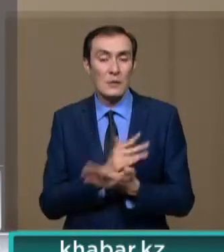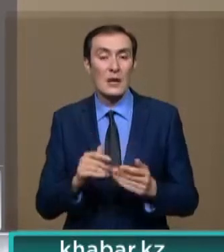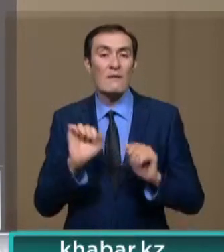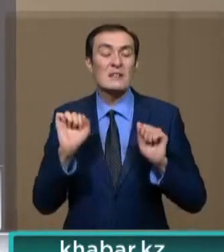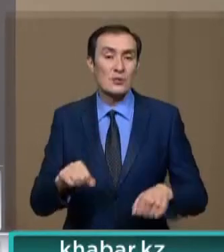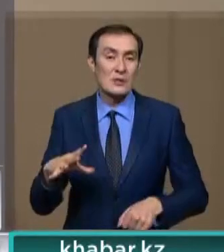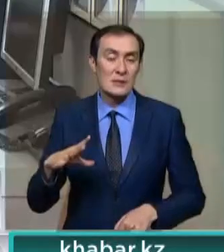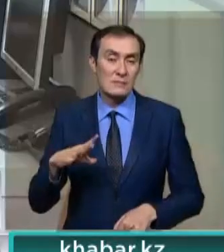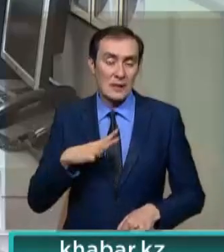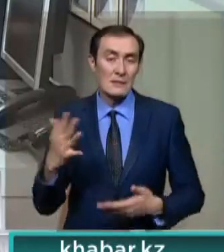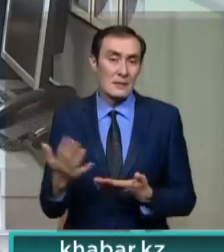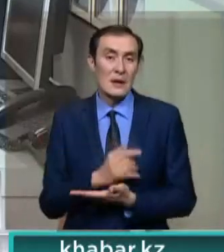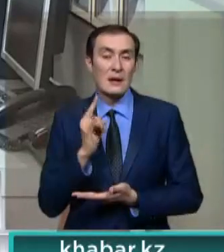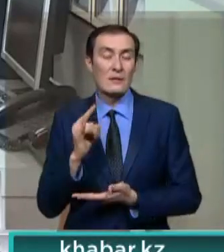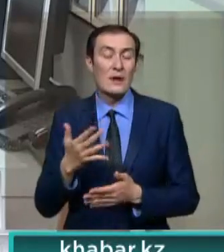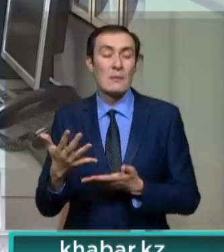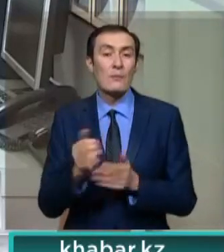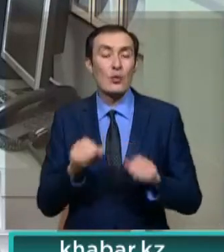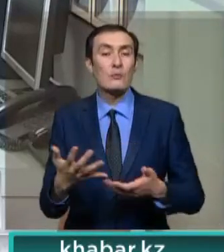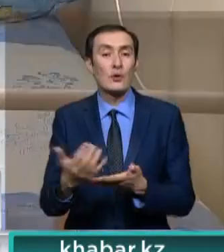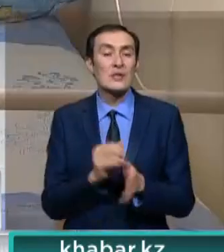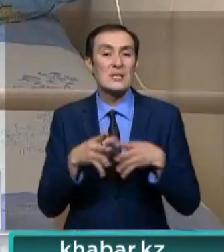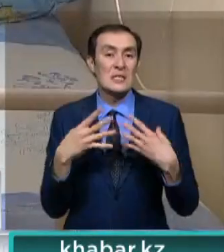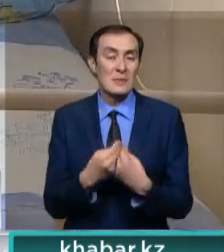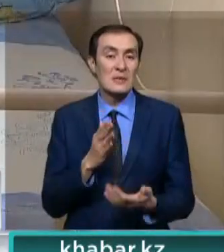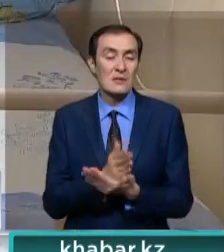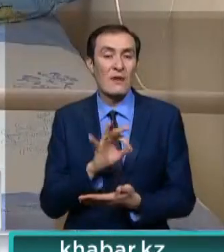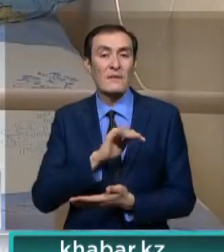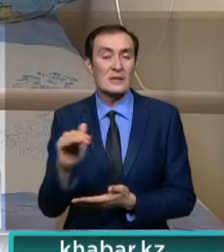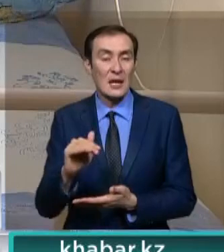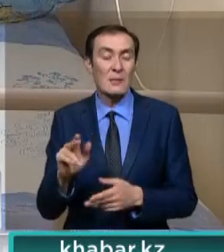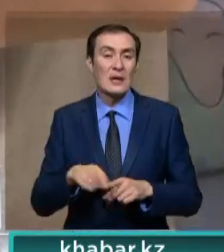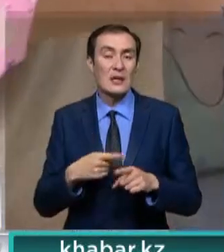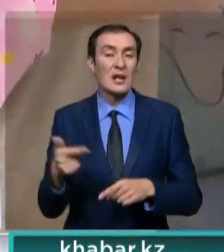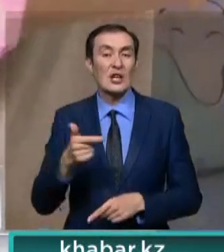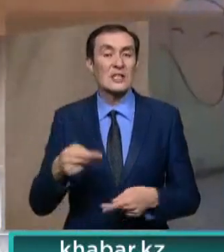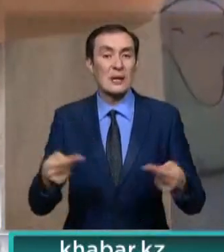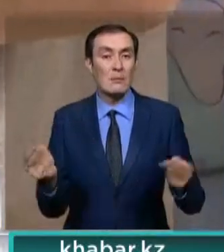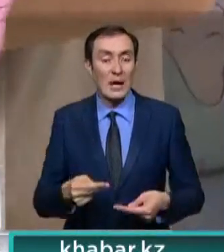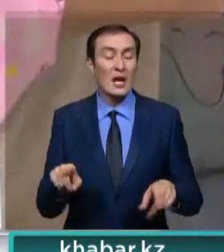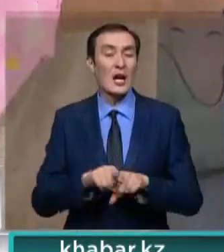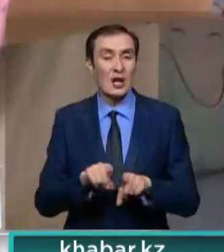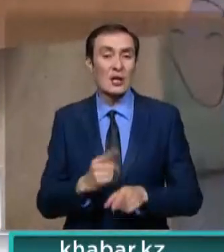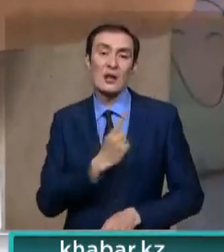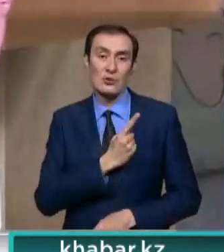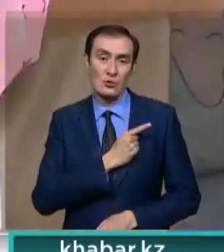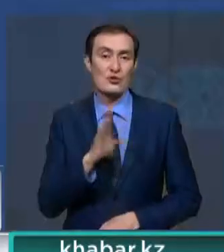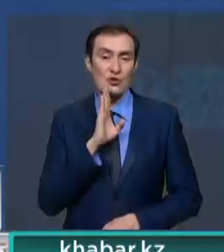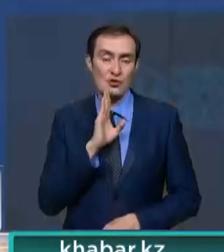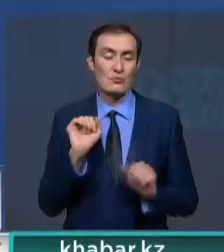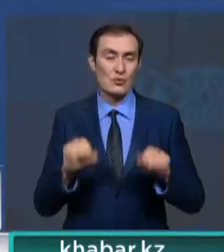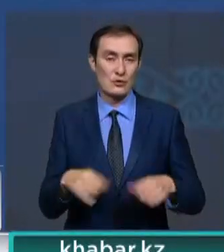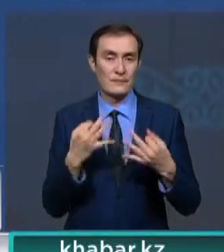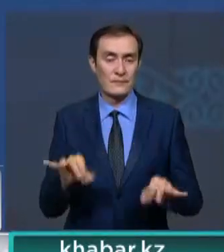шанс стать родителями. Претендовать на них могут семьи, состоящие в официальном или в гражданском браке, а также одинокие женщины.